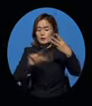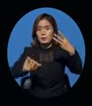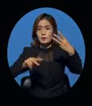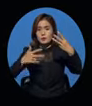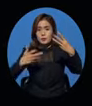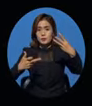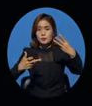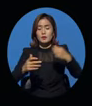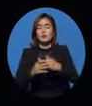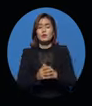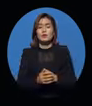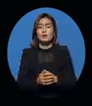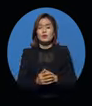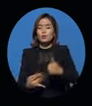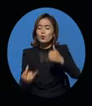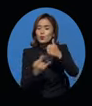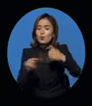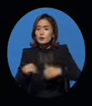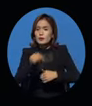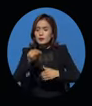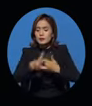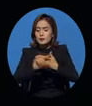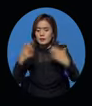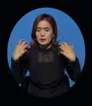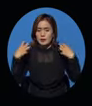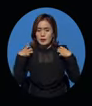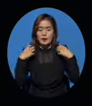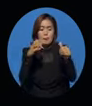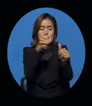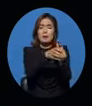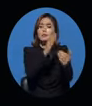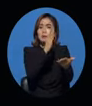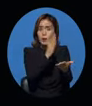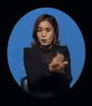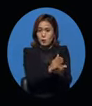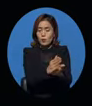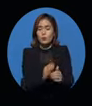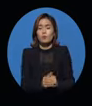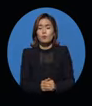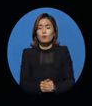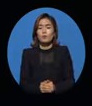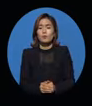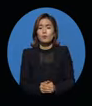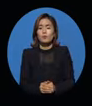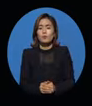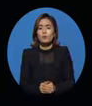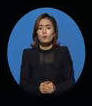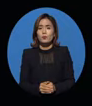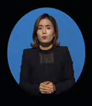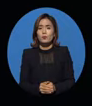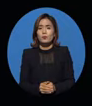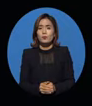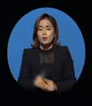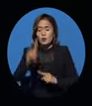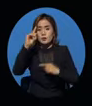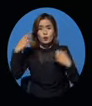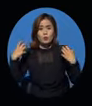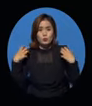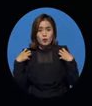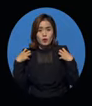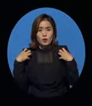국방 위원회 에서 어 진짜 젊어 맡겨 받지말고 어우 우리가 아 정부가